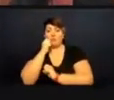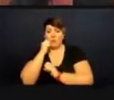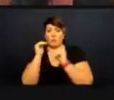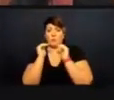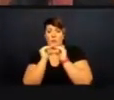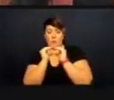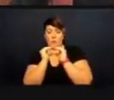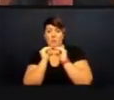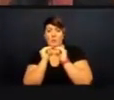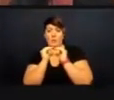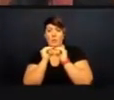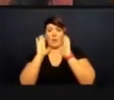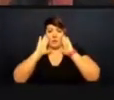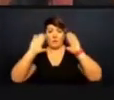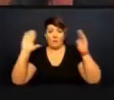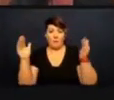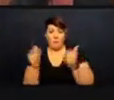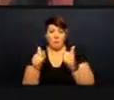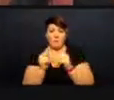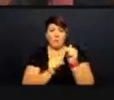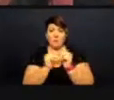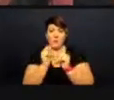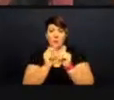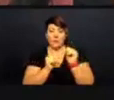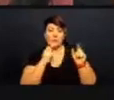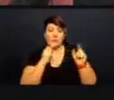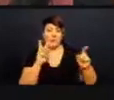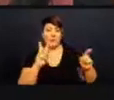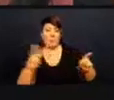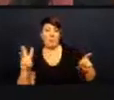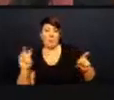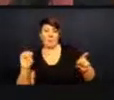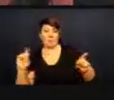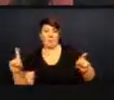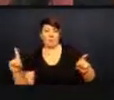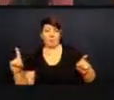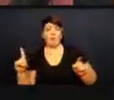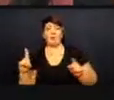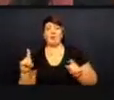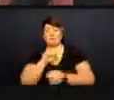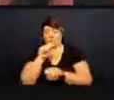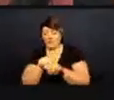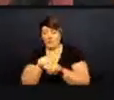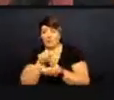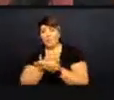Lazima tushughulikie swala la ukosefu wa usawa wa rangi